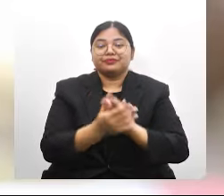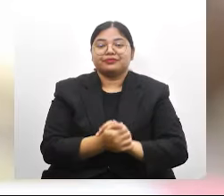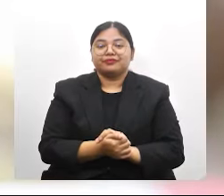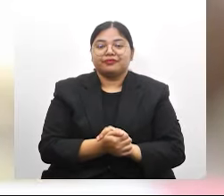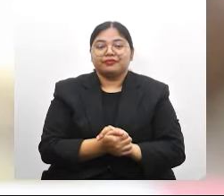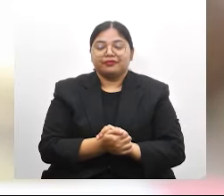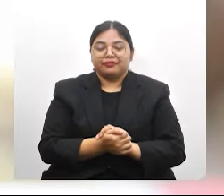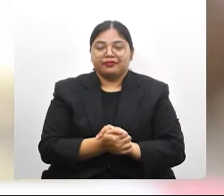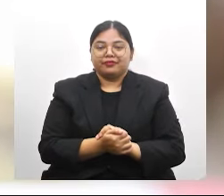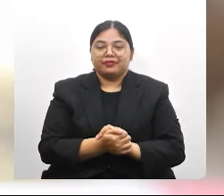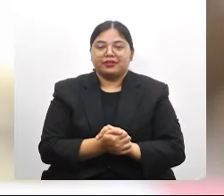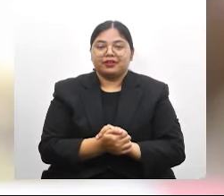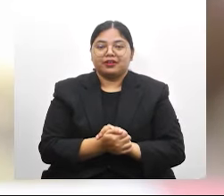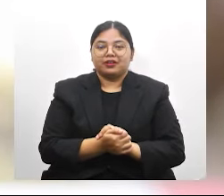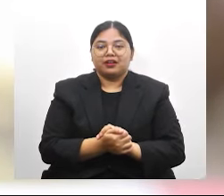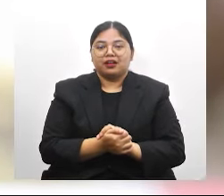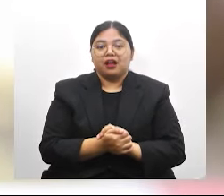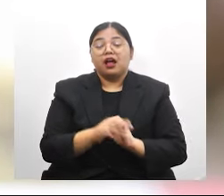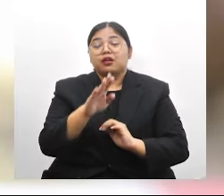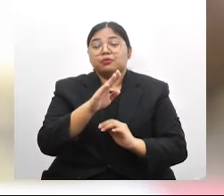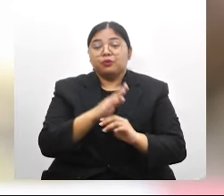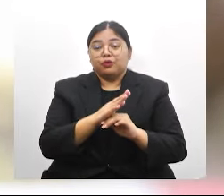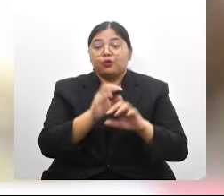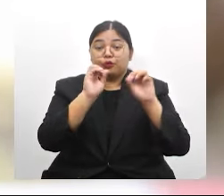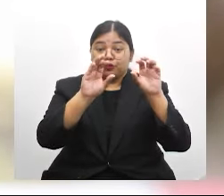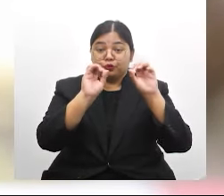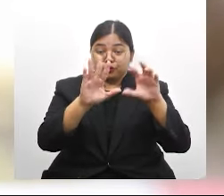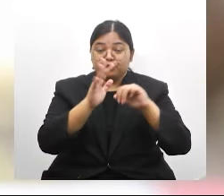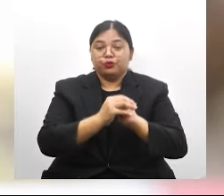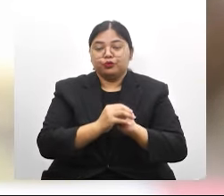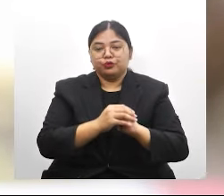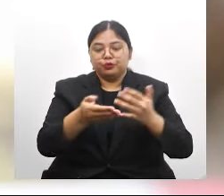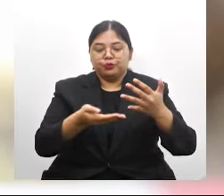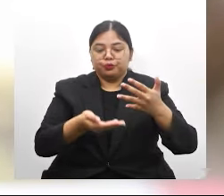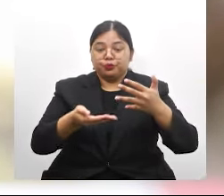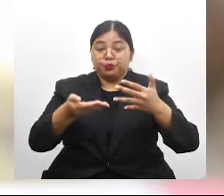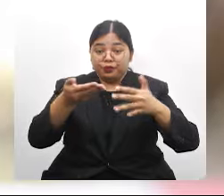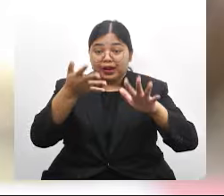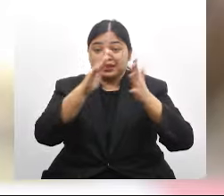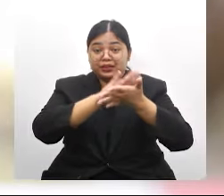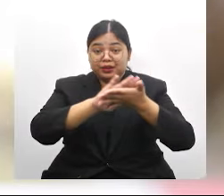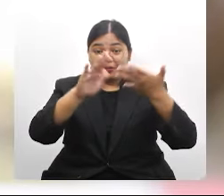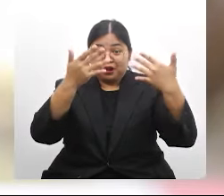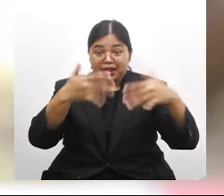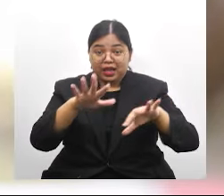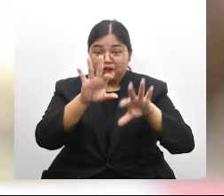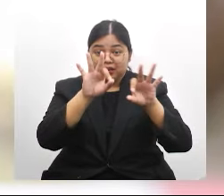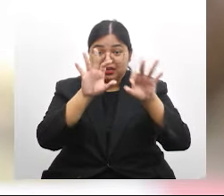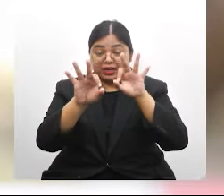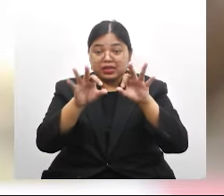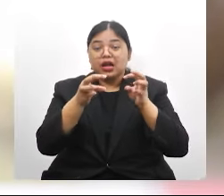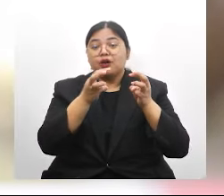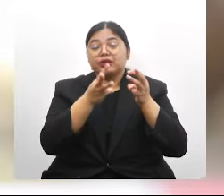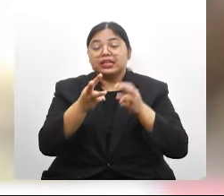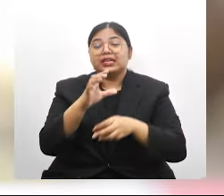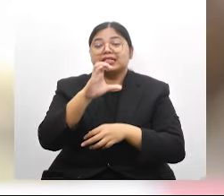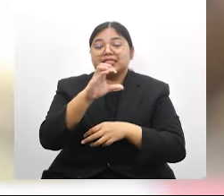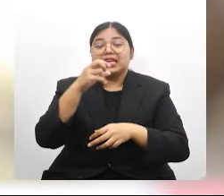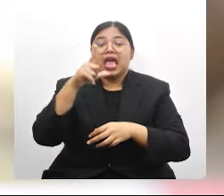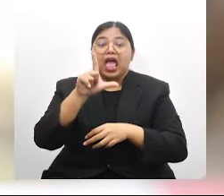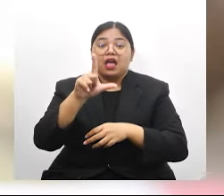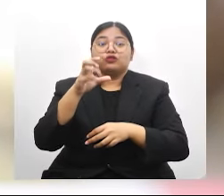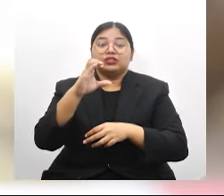considerationนะคะหลังจากที่คุณครูเนี่ยเอ่อได้พิจารณาเลือกในส่วนนี้แล้วเราจะใช้กระบวนการ PLCนะคะ